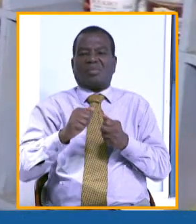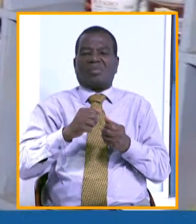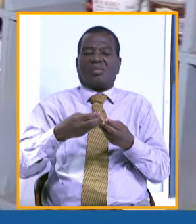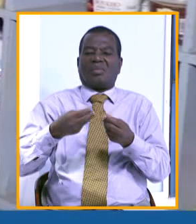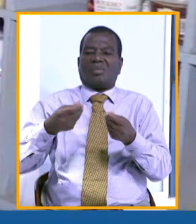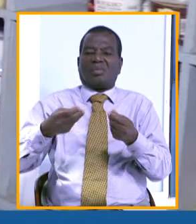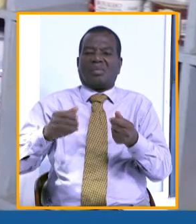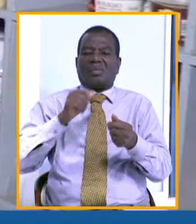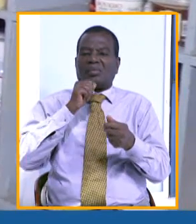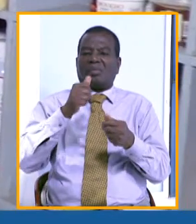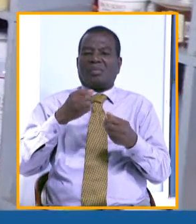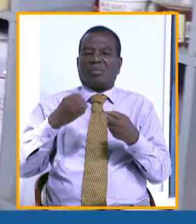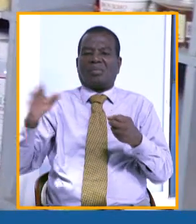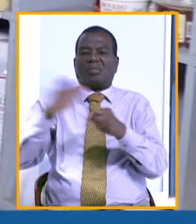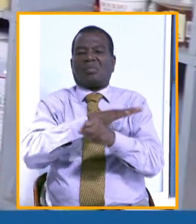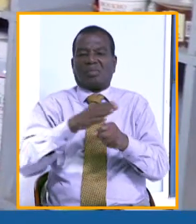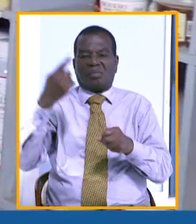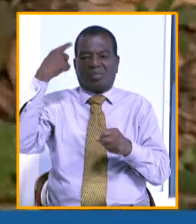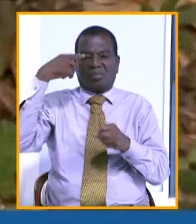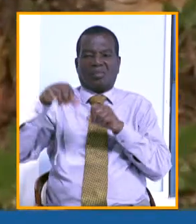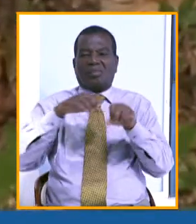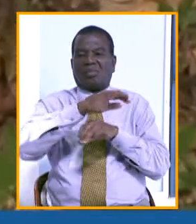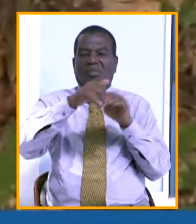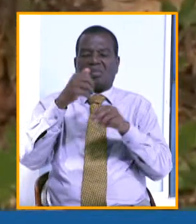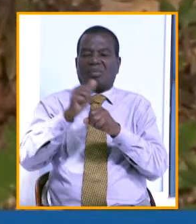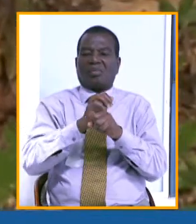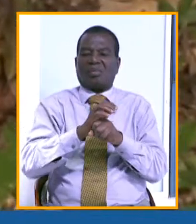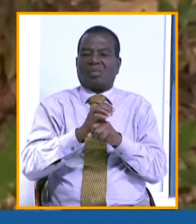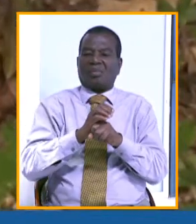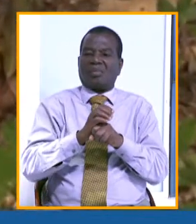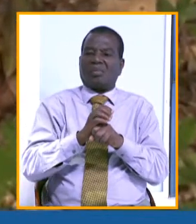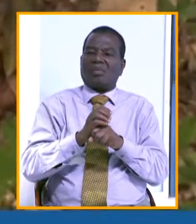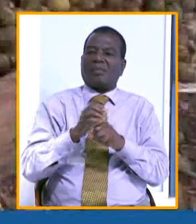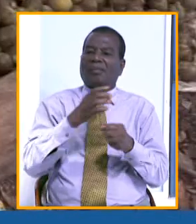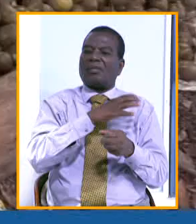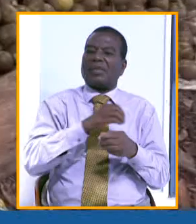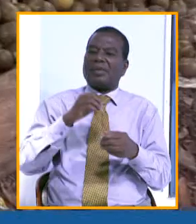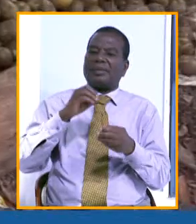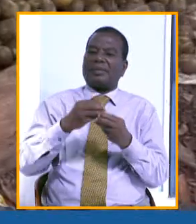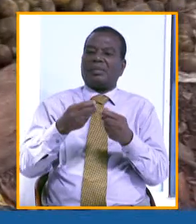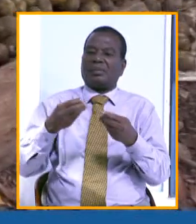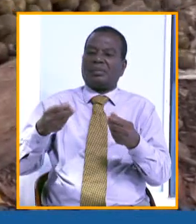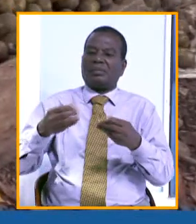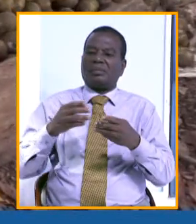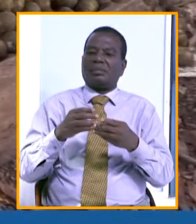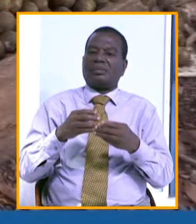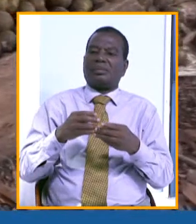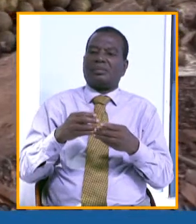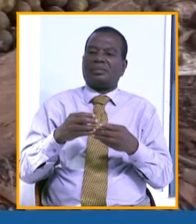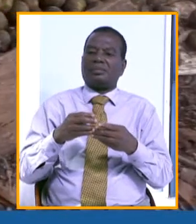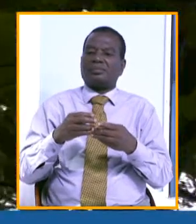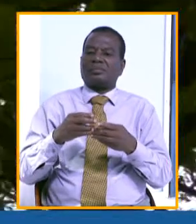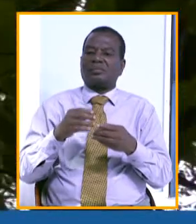production n'est pas assez suffisante pour tenir tout au long de l'année. Le makoré, l'akbi, mais également le blé ou le petit